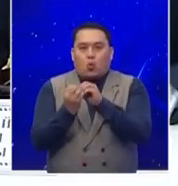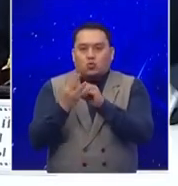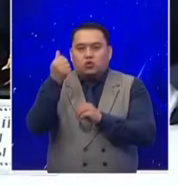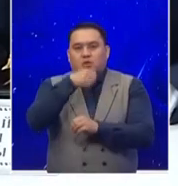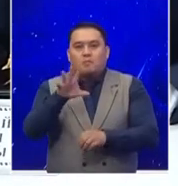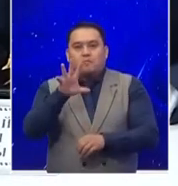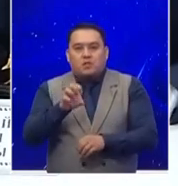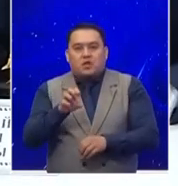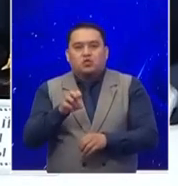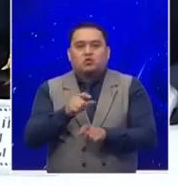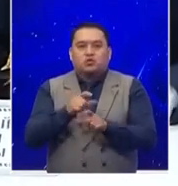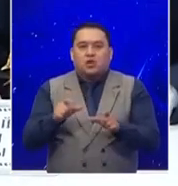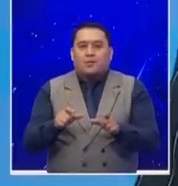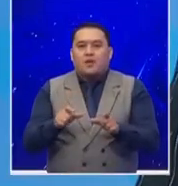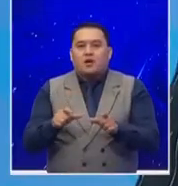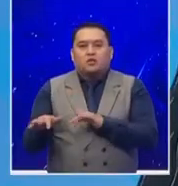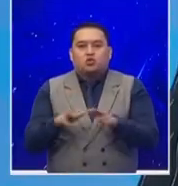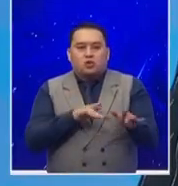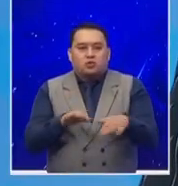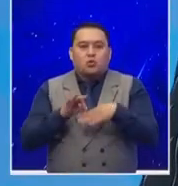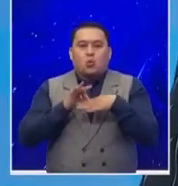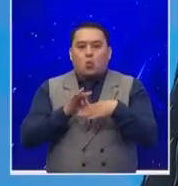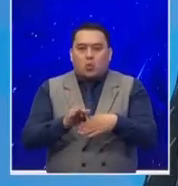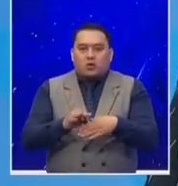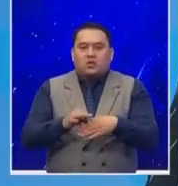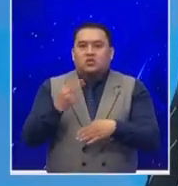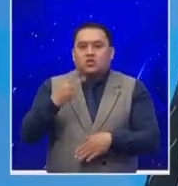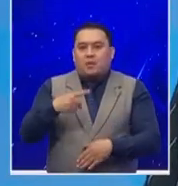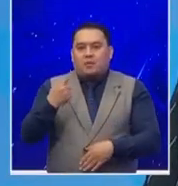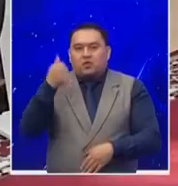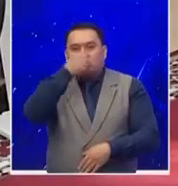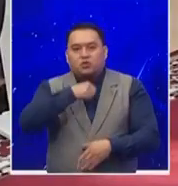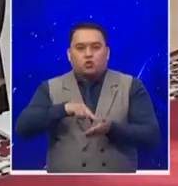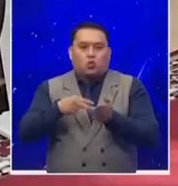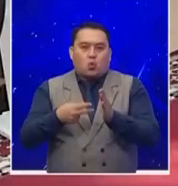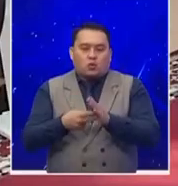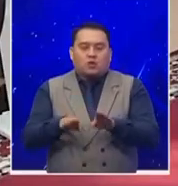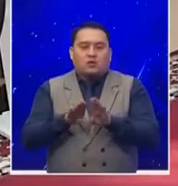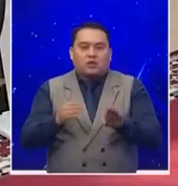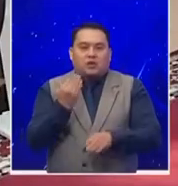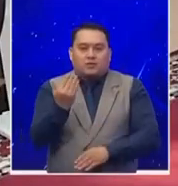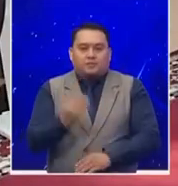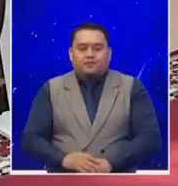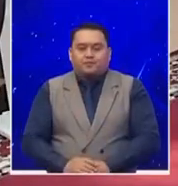жылда 500-ден аса шара атқарылған. Ал 2021 жылғы жоспар мынадай.